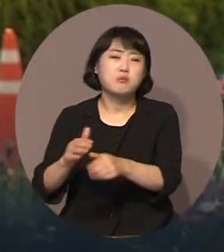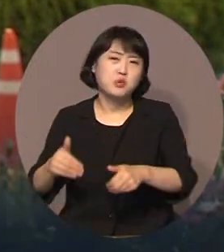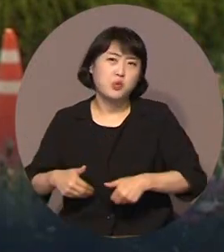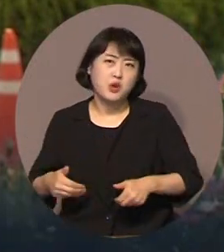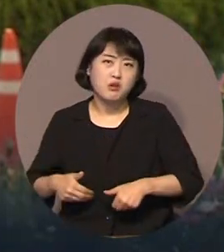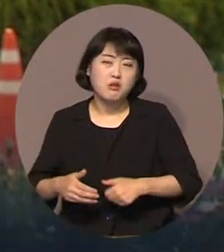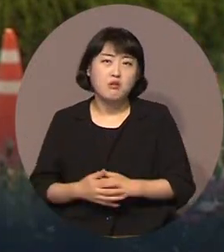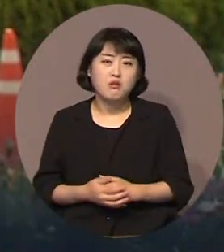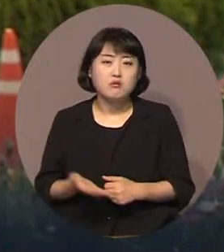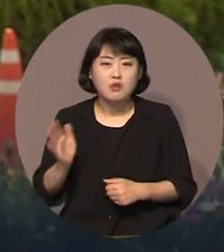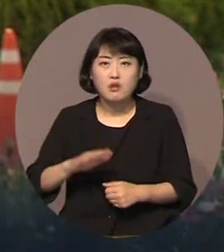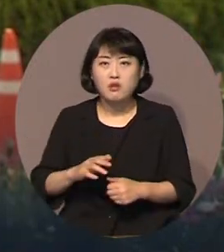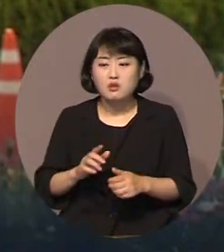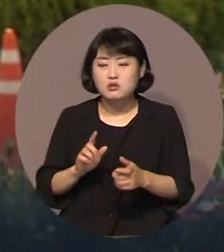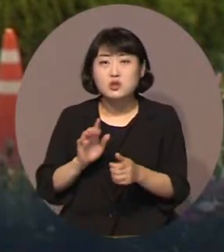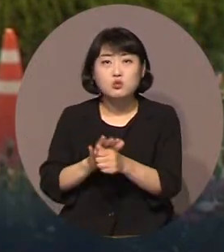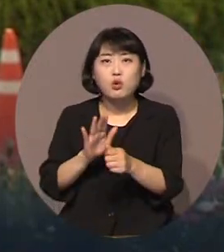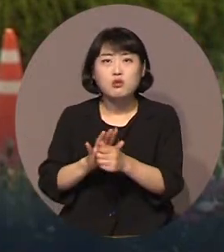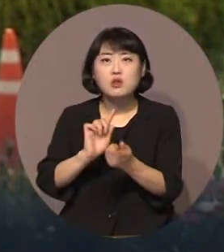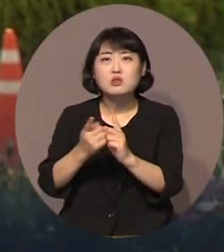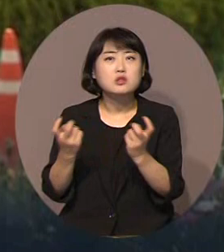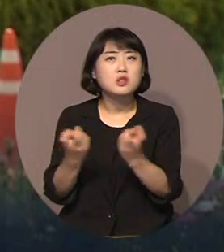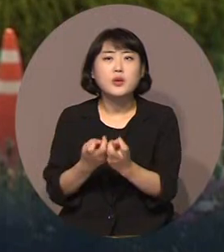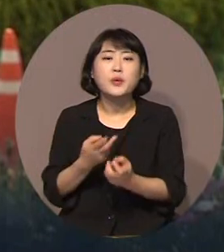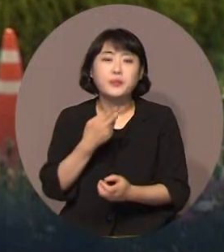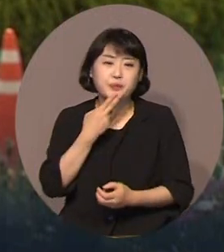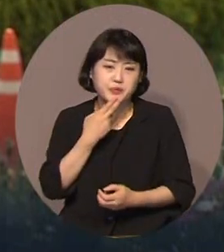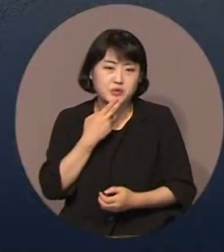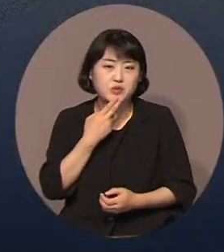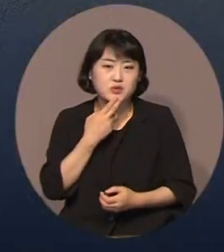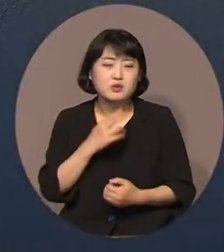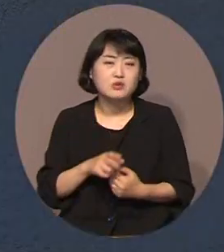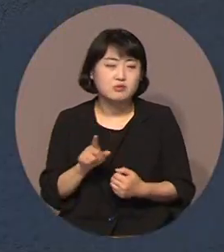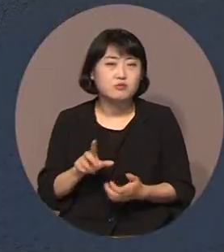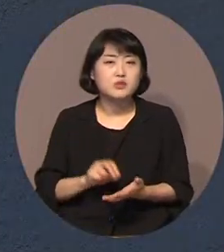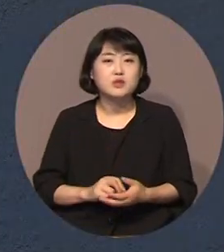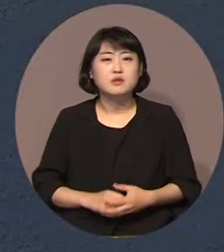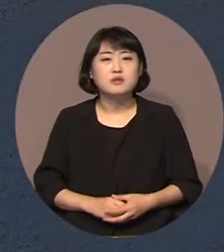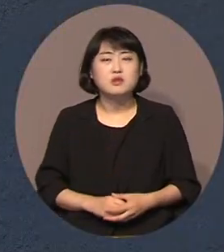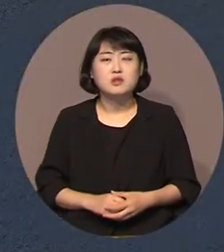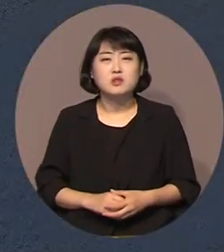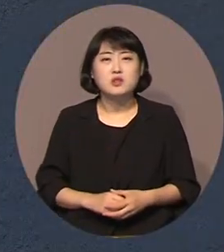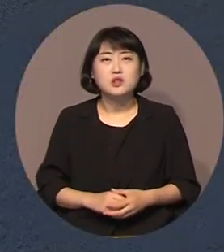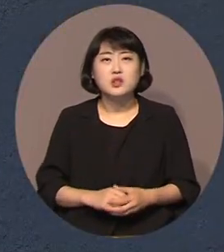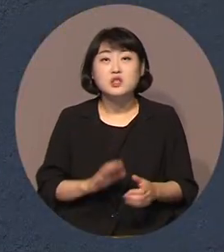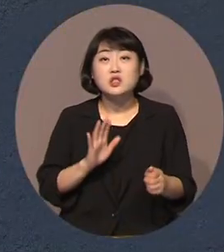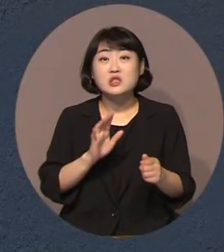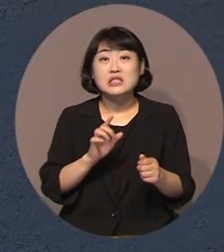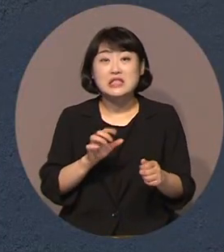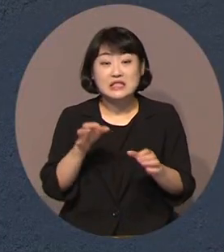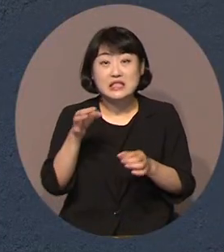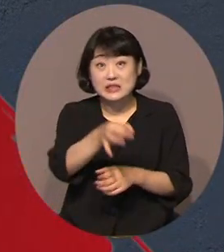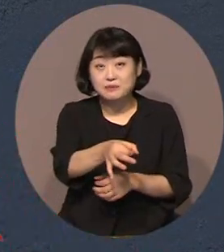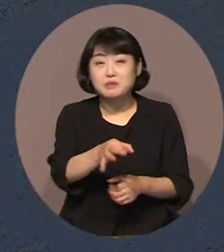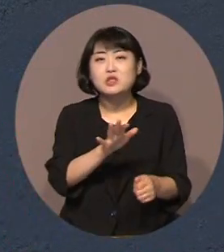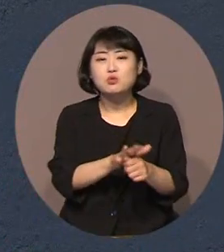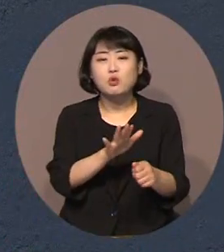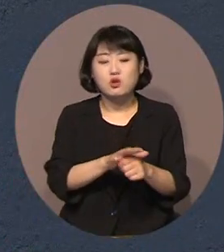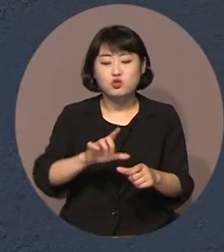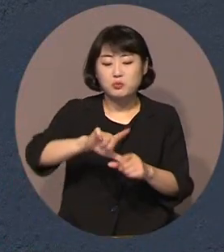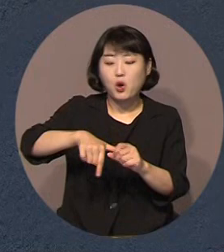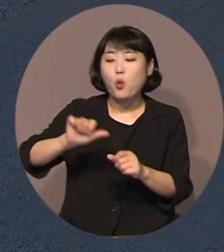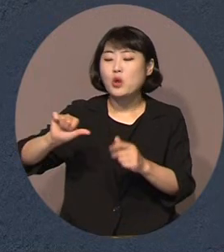되는데 지원 대책은 마련되지 않았던 것이. 전력기금 지원은 원전 반경 5km로